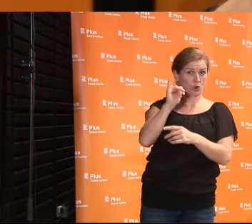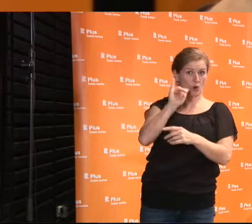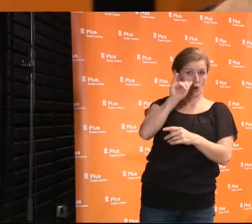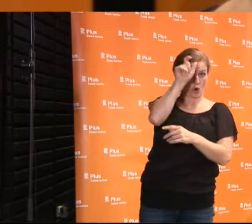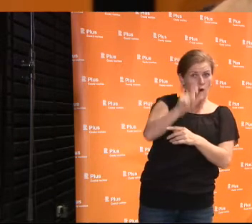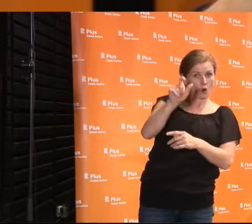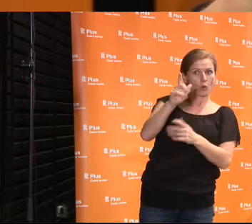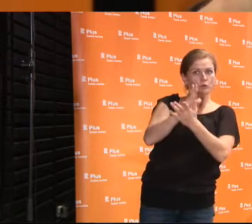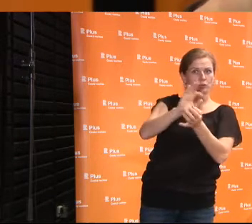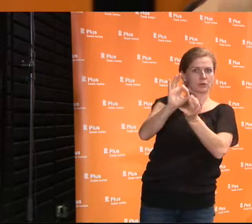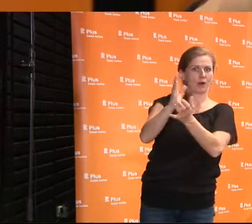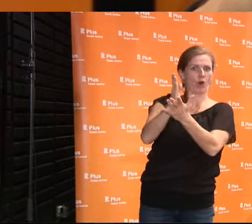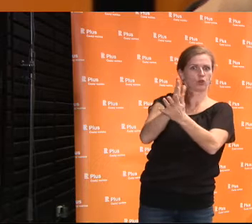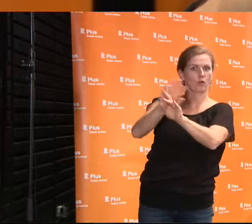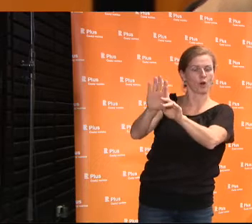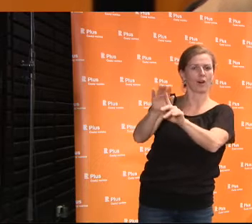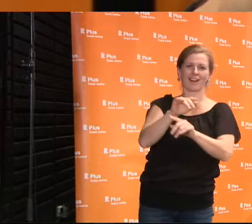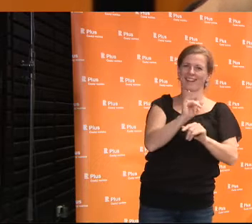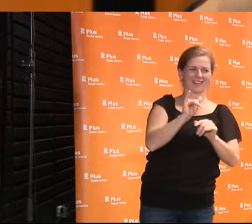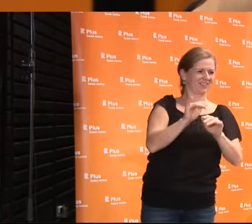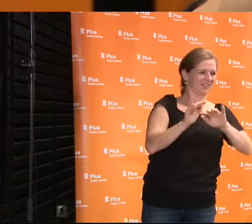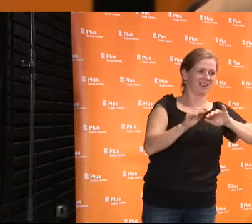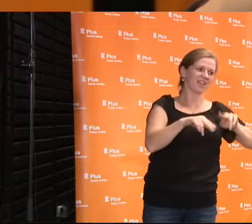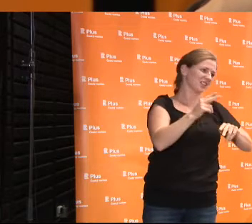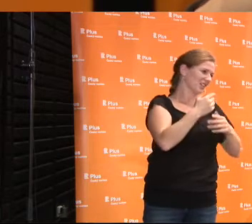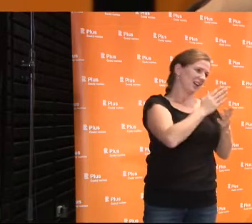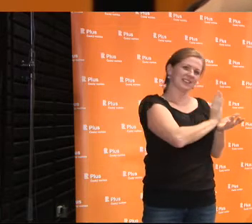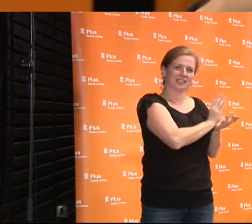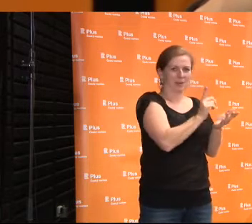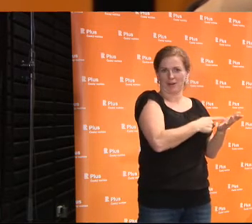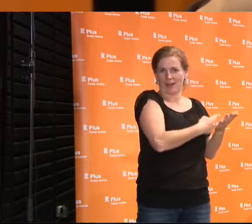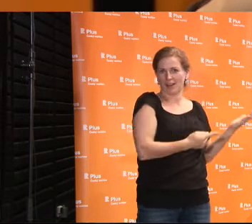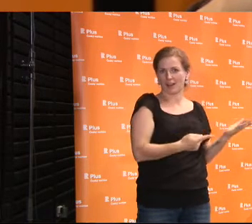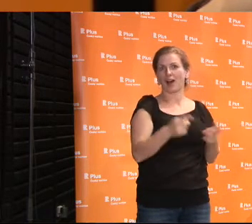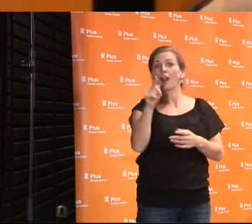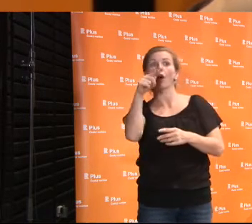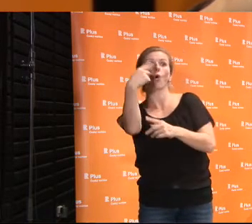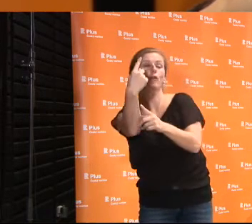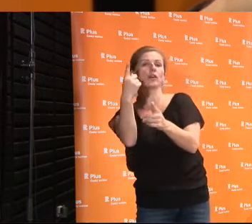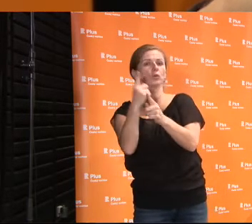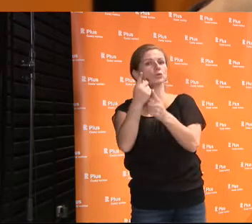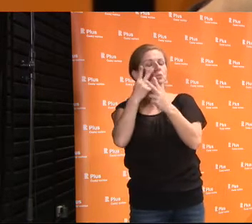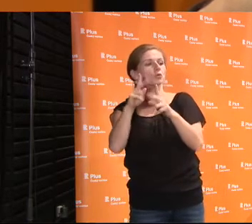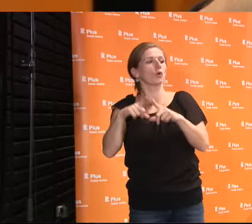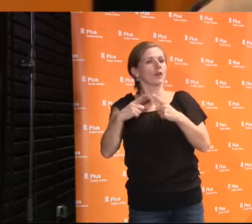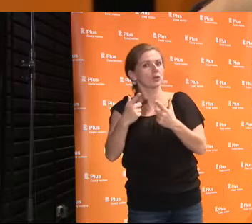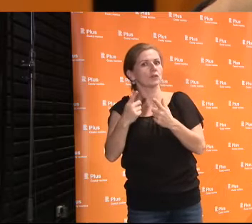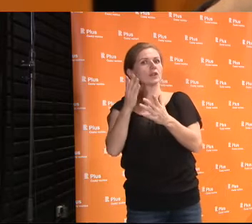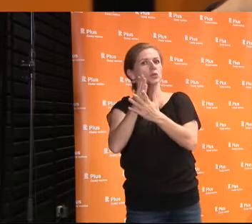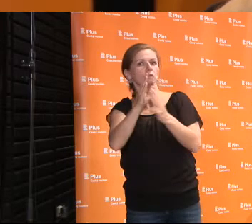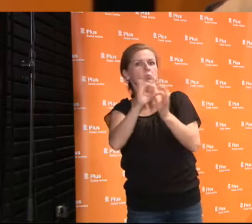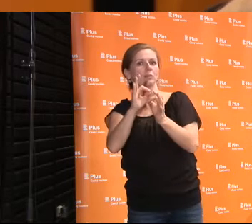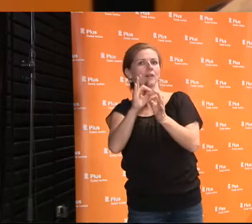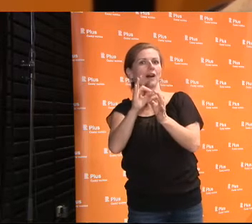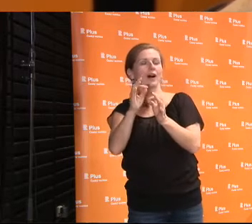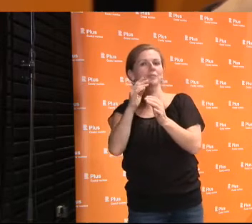kteří jsou taky připraveni k tomu, aby tu technologii účelně využili. Takže to je velká